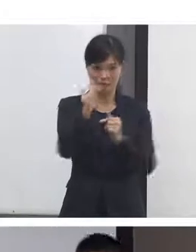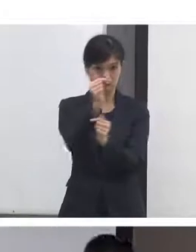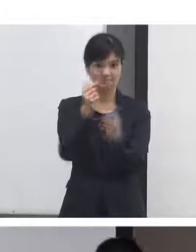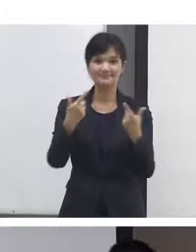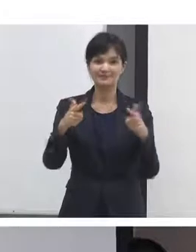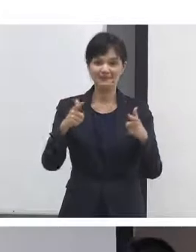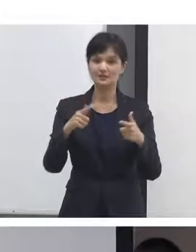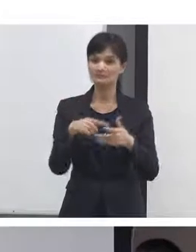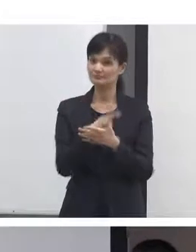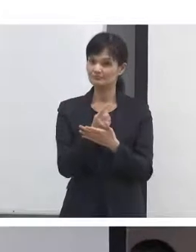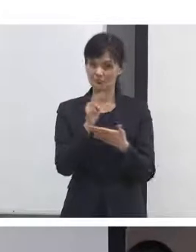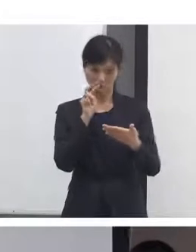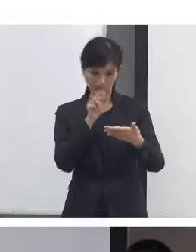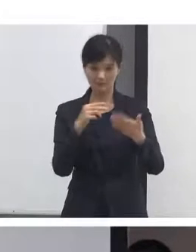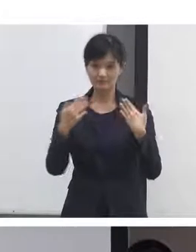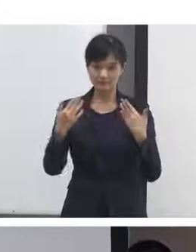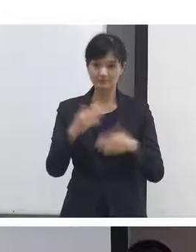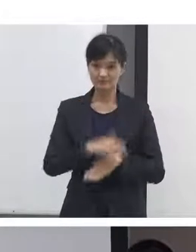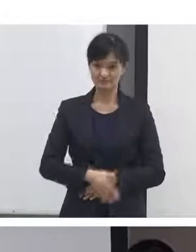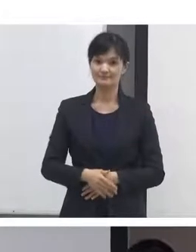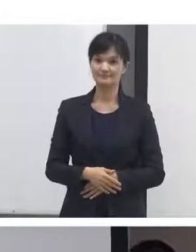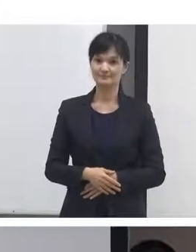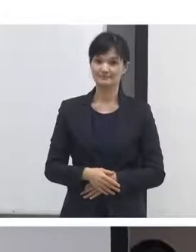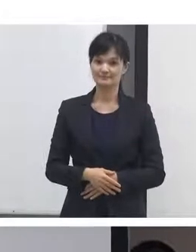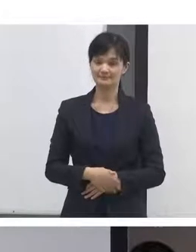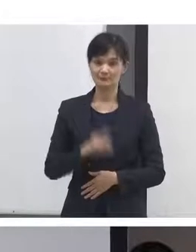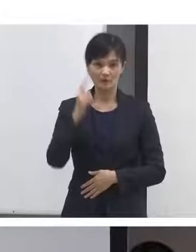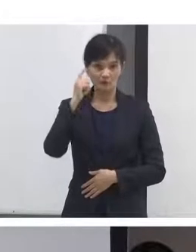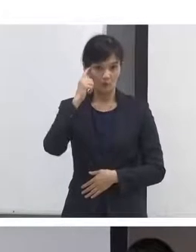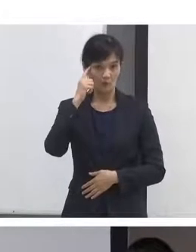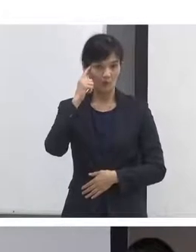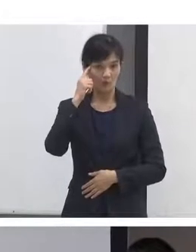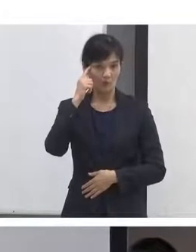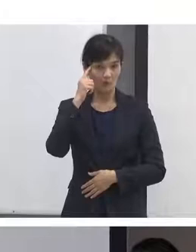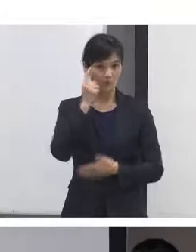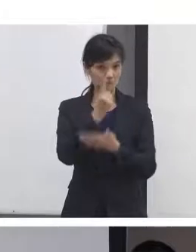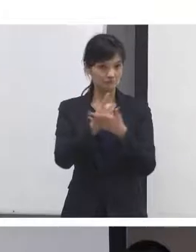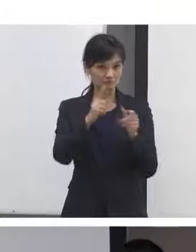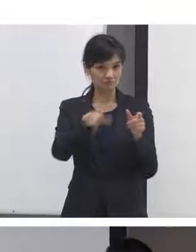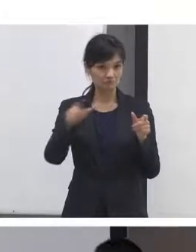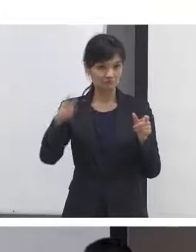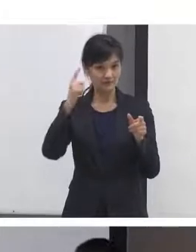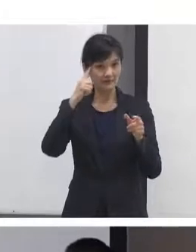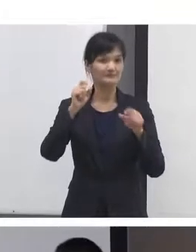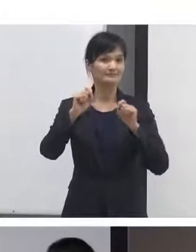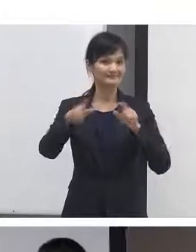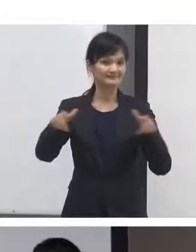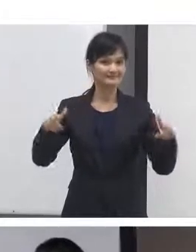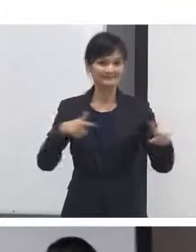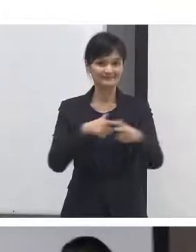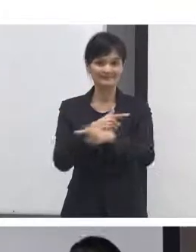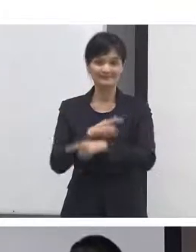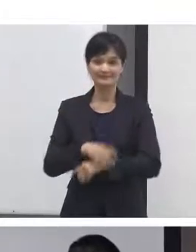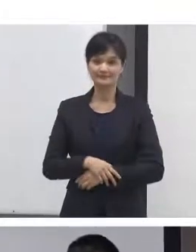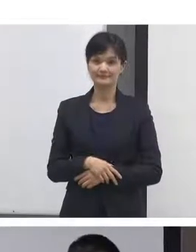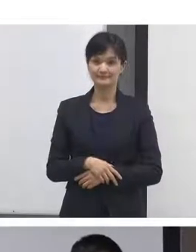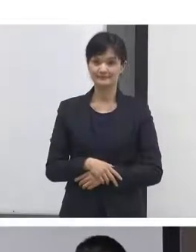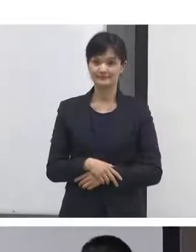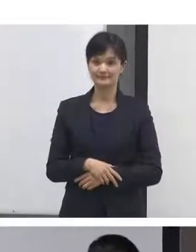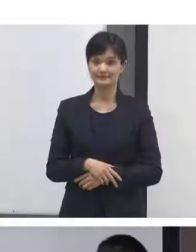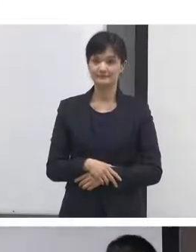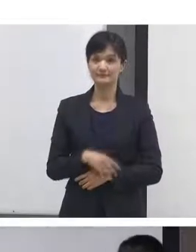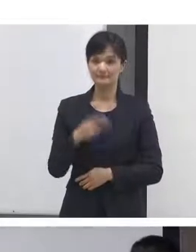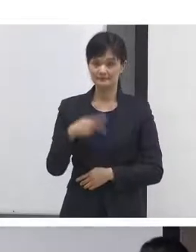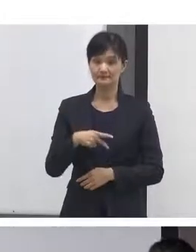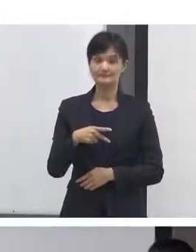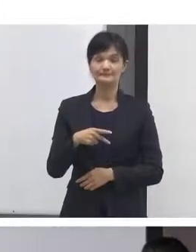是一个 snapshot， 那可是它 也是带有个人意见这样。那这是IPA在同一个讲座里面另